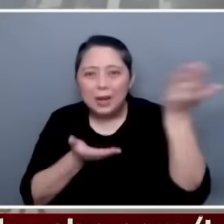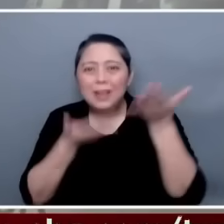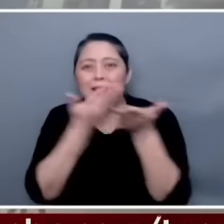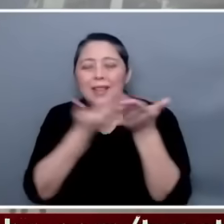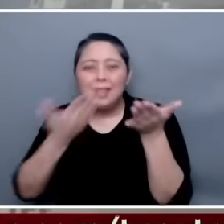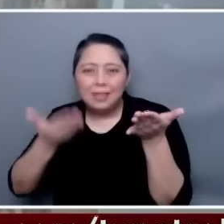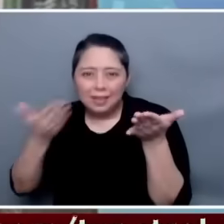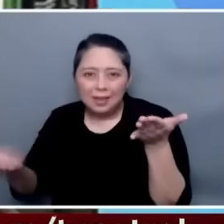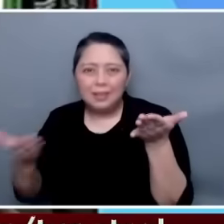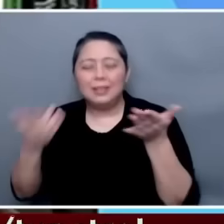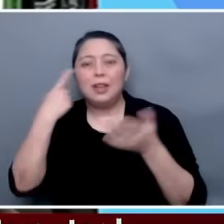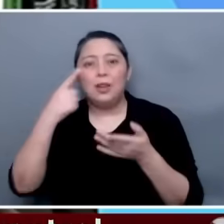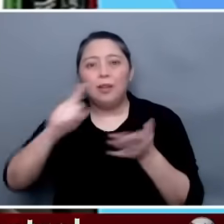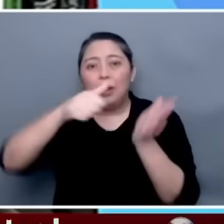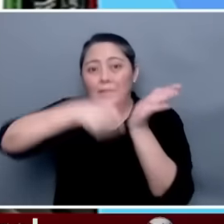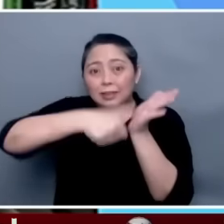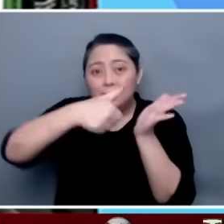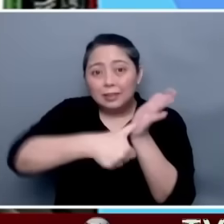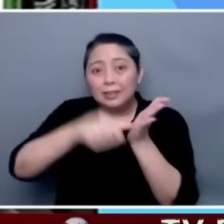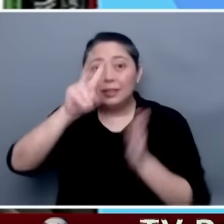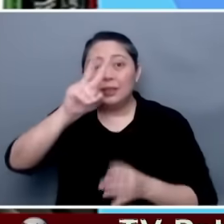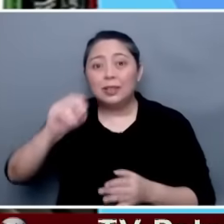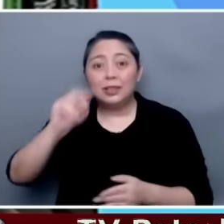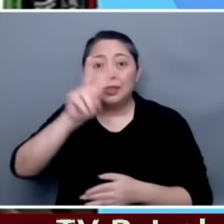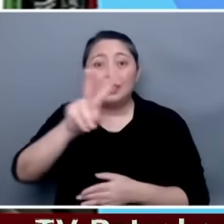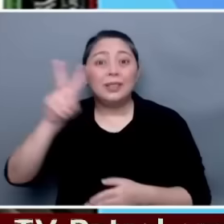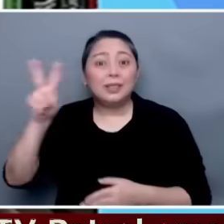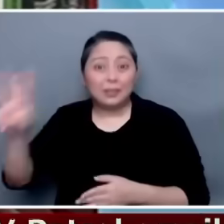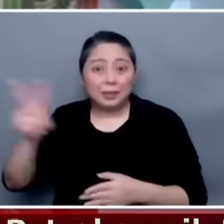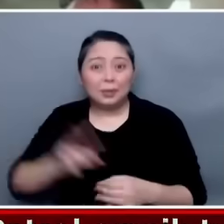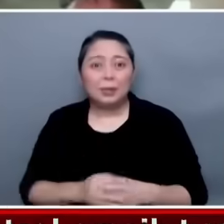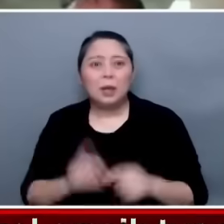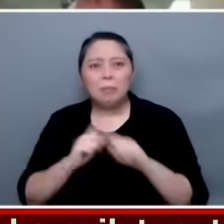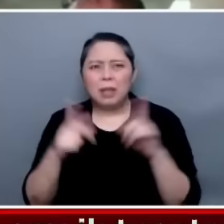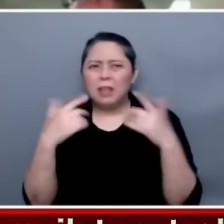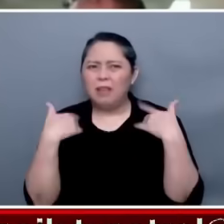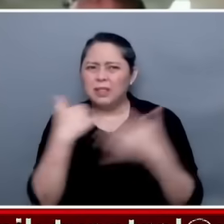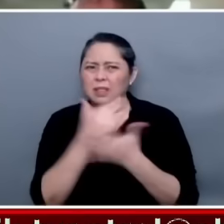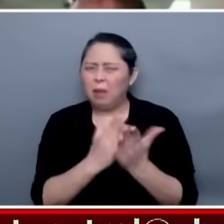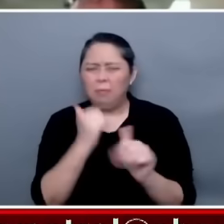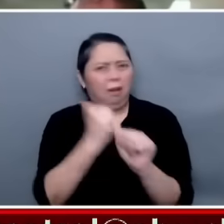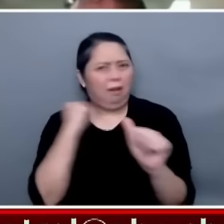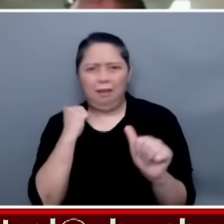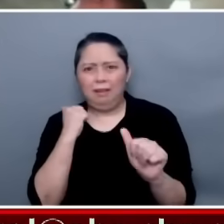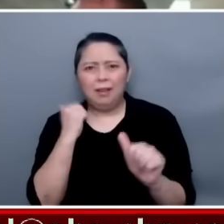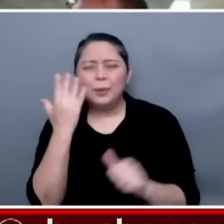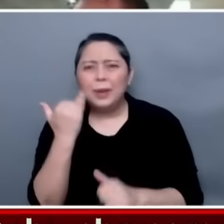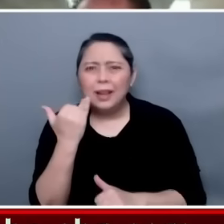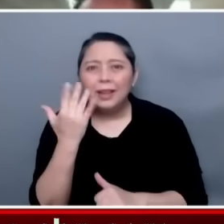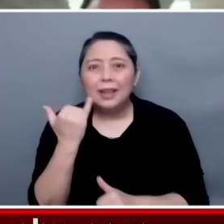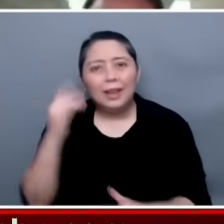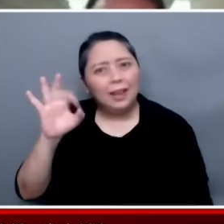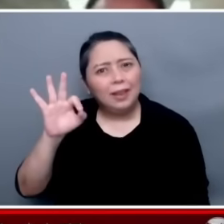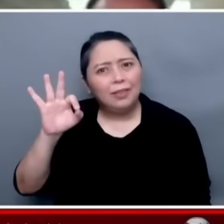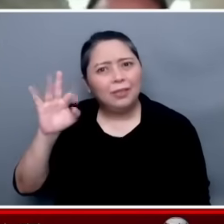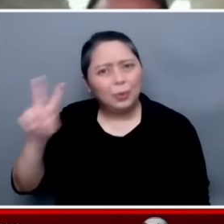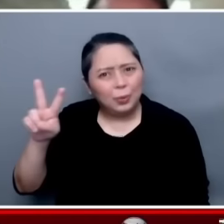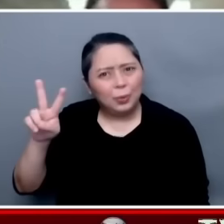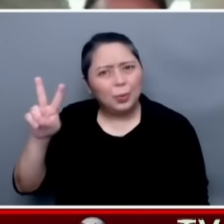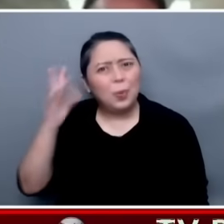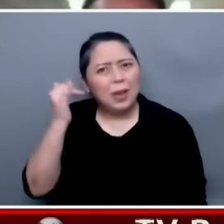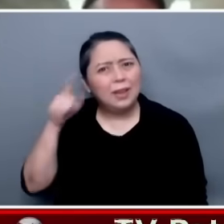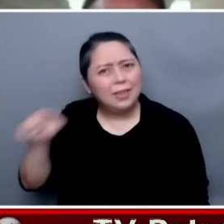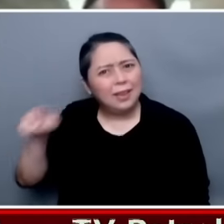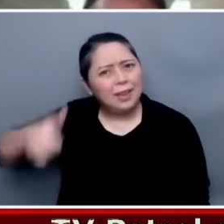halalan 2022. May mga pumalag at kumwestiyon sa pagkakahirang sa F2 Logistics bilang